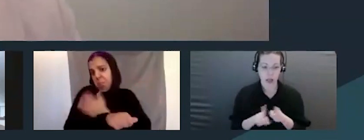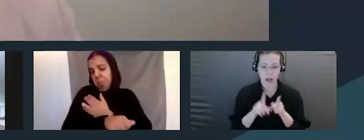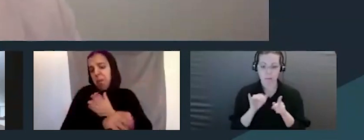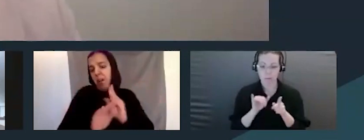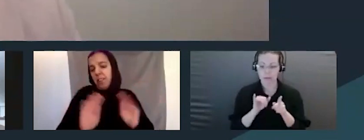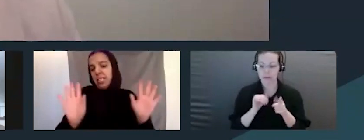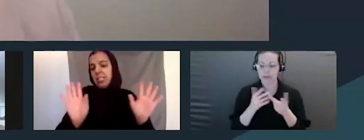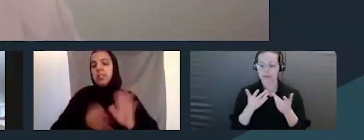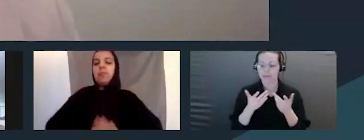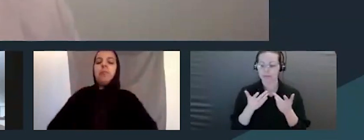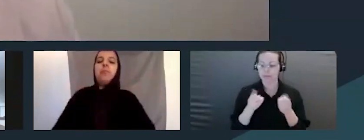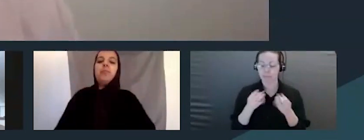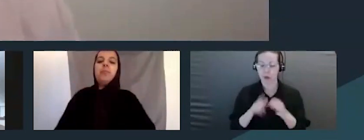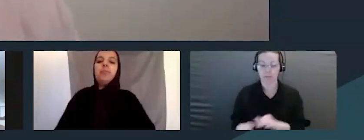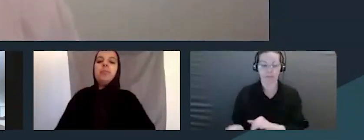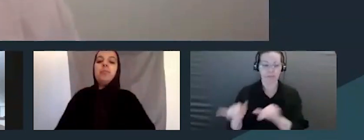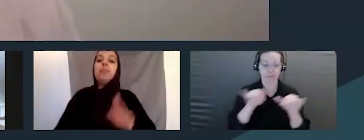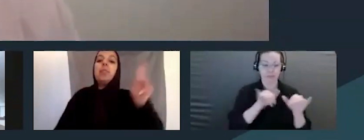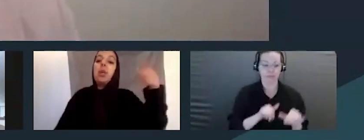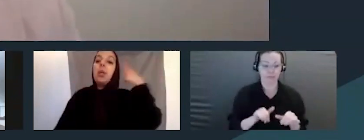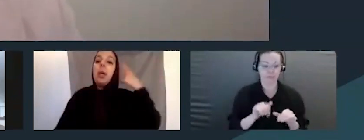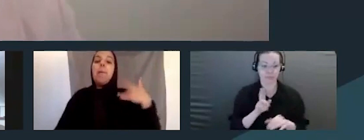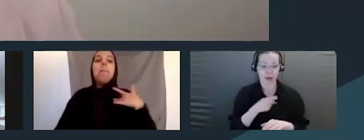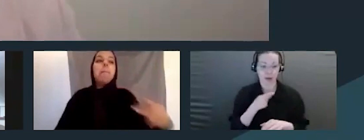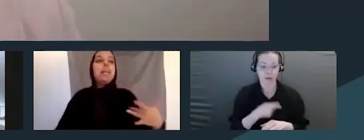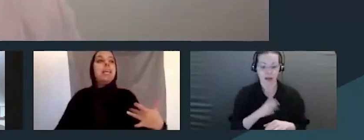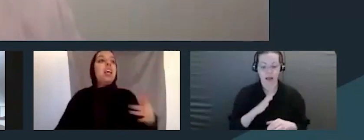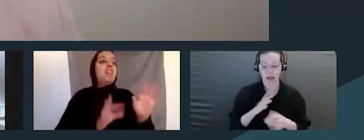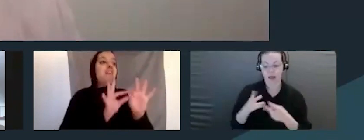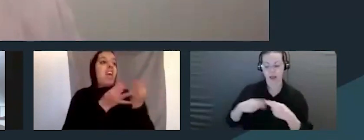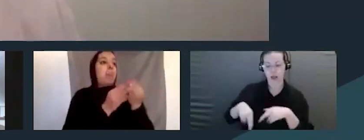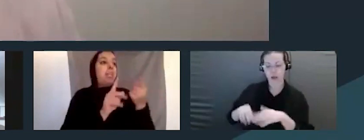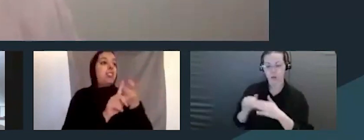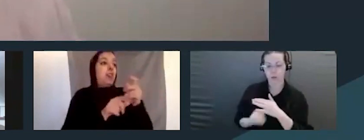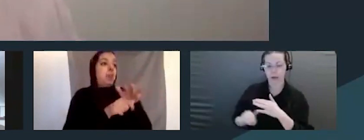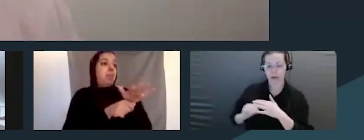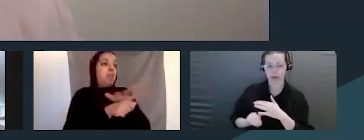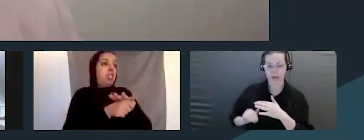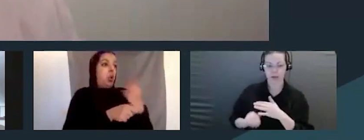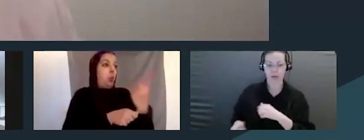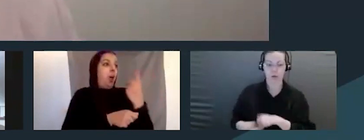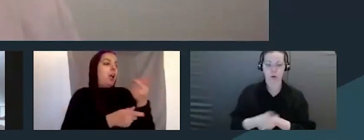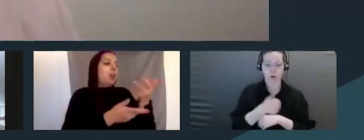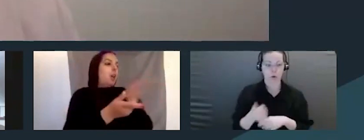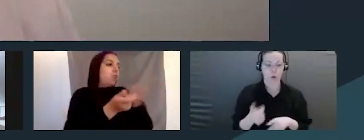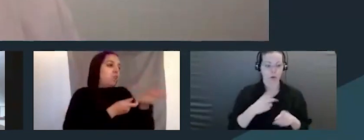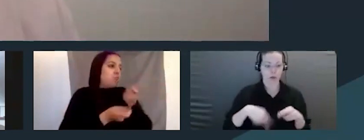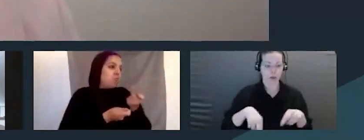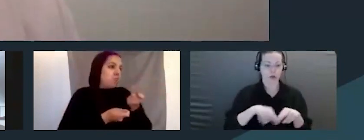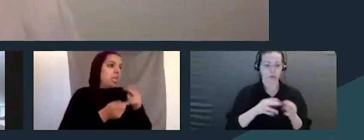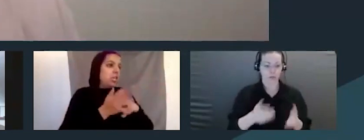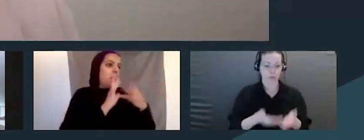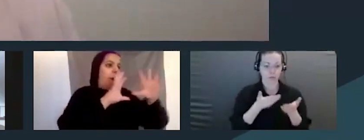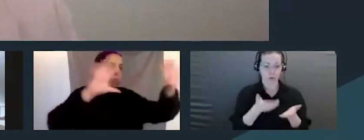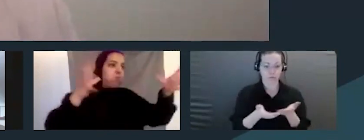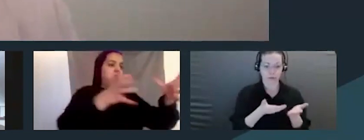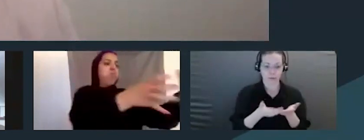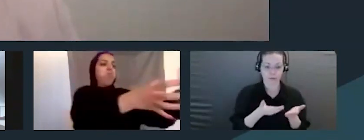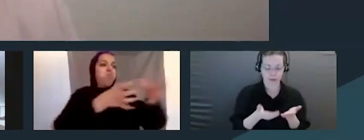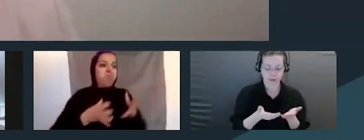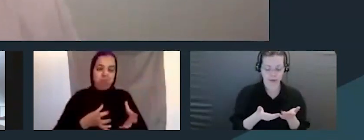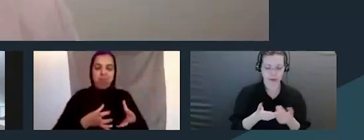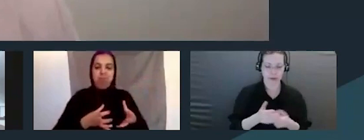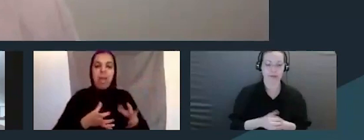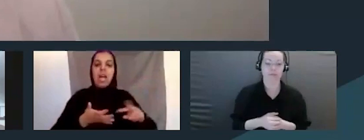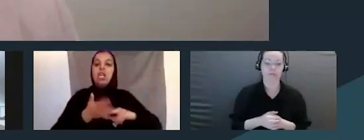travaillent souvent dans le regroupement familial dans la même région, ce qui nous fait réaliser que les nouveaux arrivants qui viennent